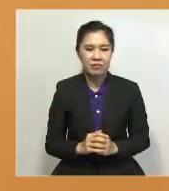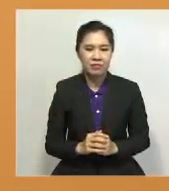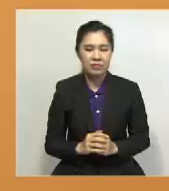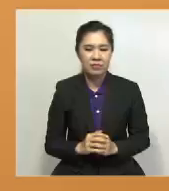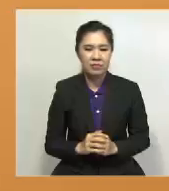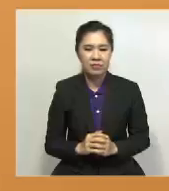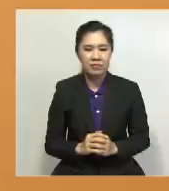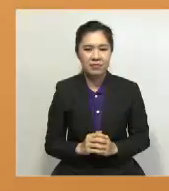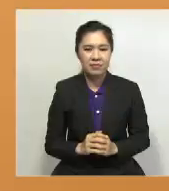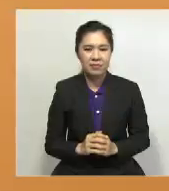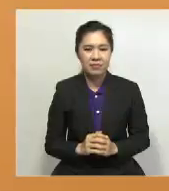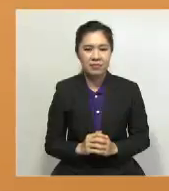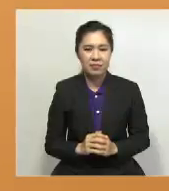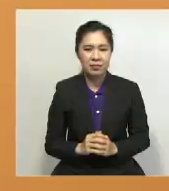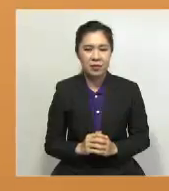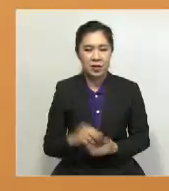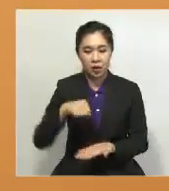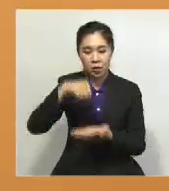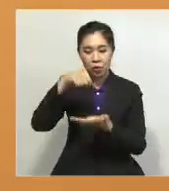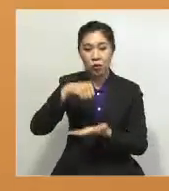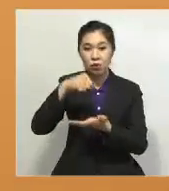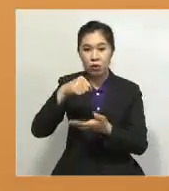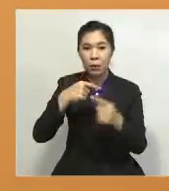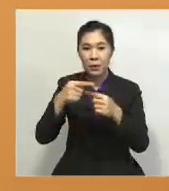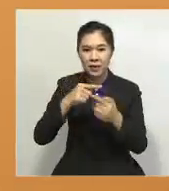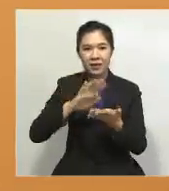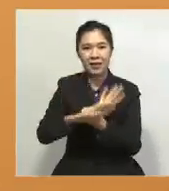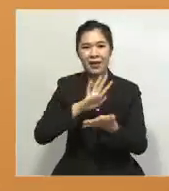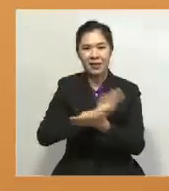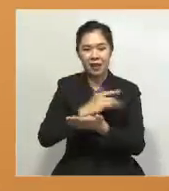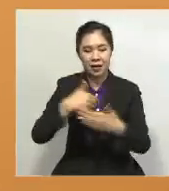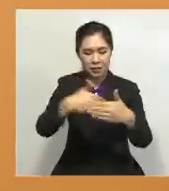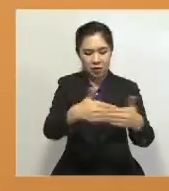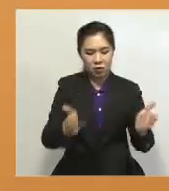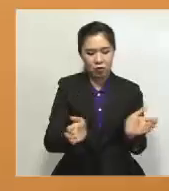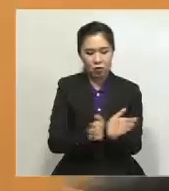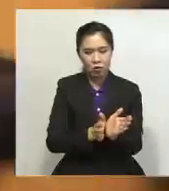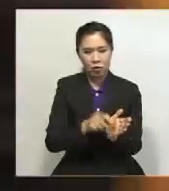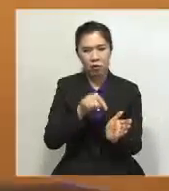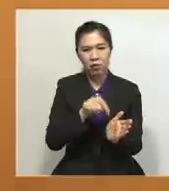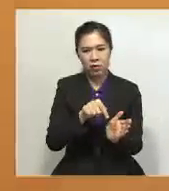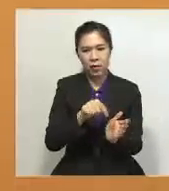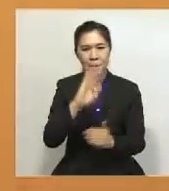แบบอุดตันท่อไหม ใช่ถุงพลาสติกกระดาษจะอุดตันท่อใบไม้เ